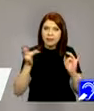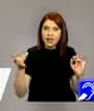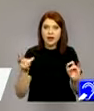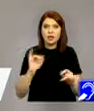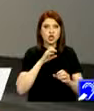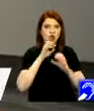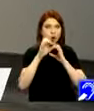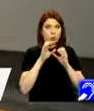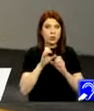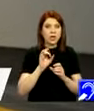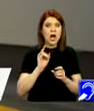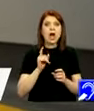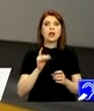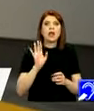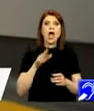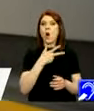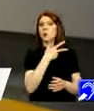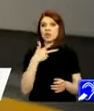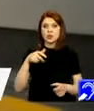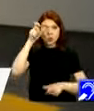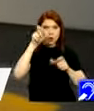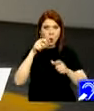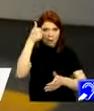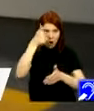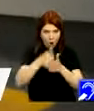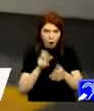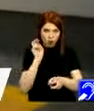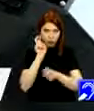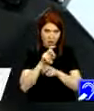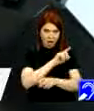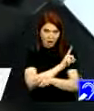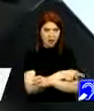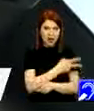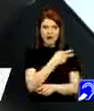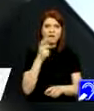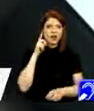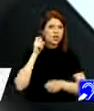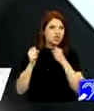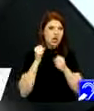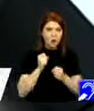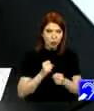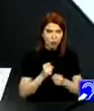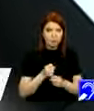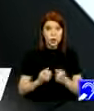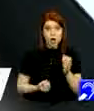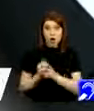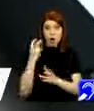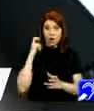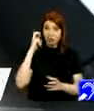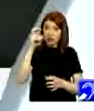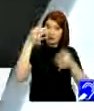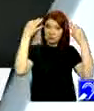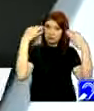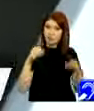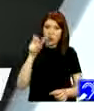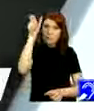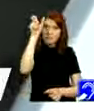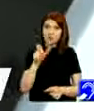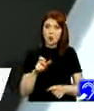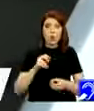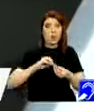comunicare. Pot transporta peste 300 de pasageri, sunt silențioase și izolate fonic. Noile tramvaie permit accesul persoanelor